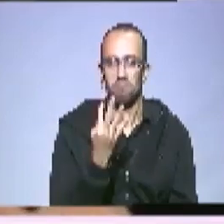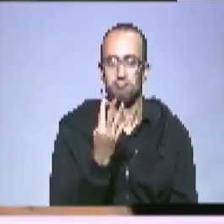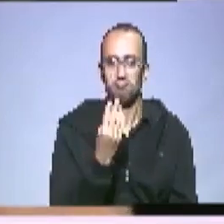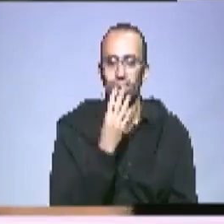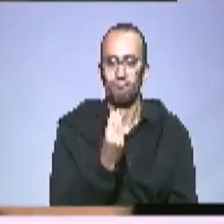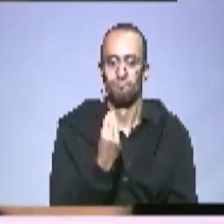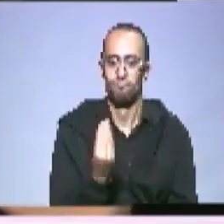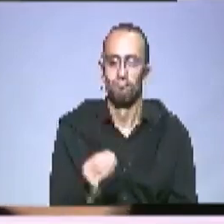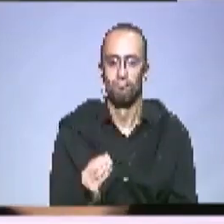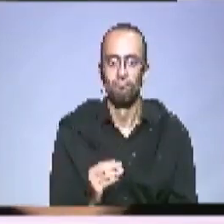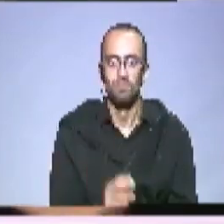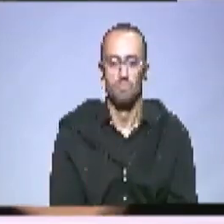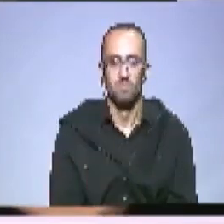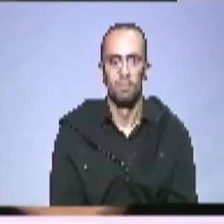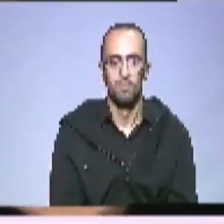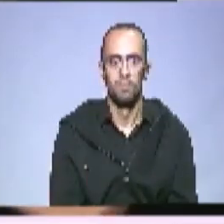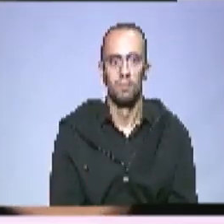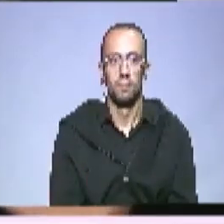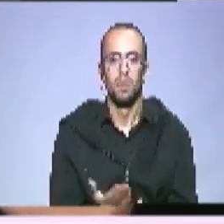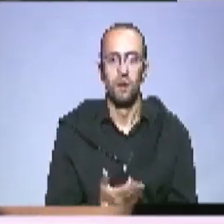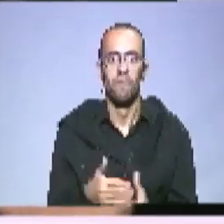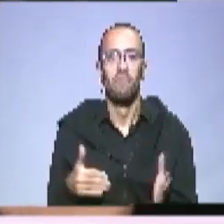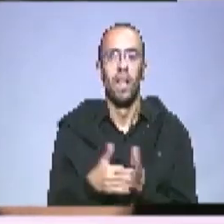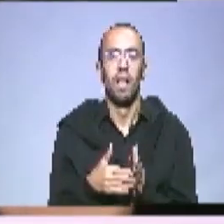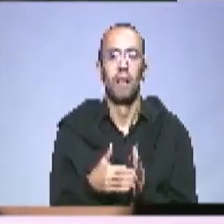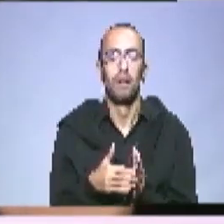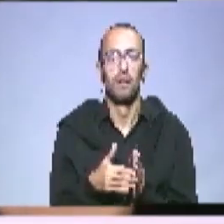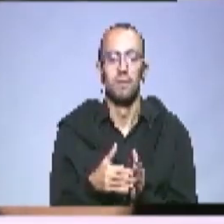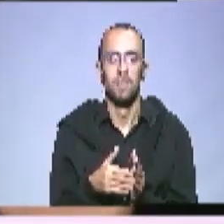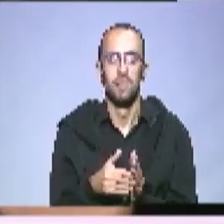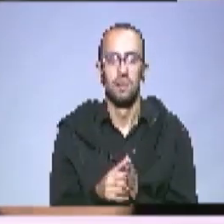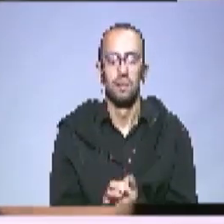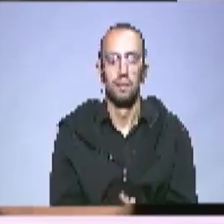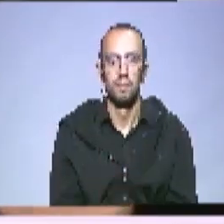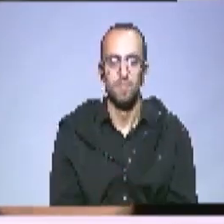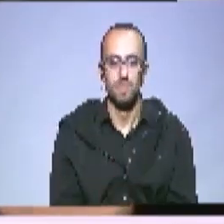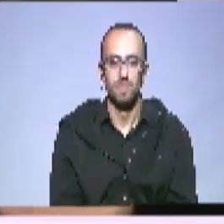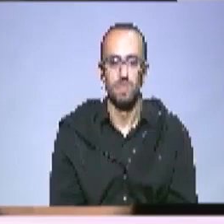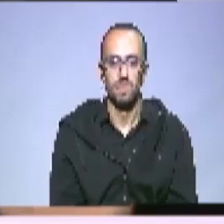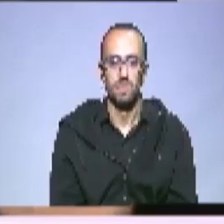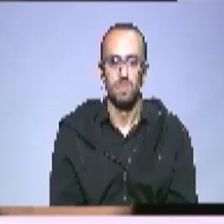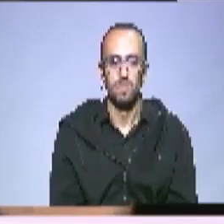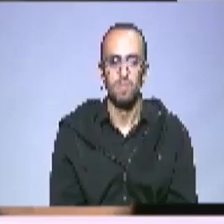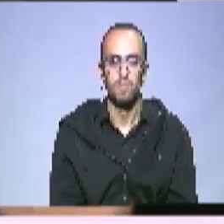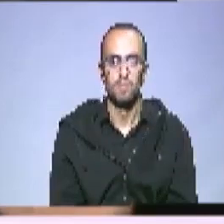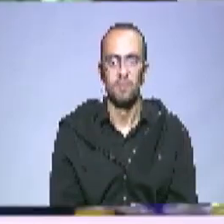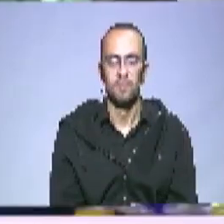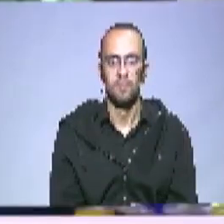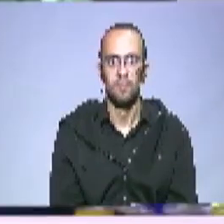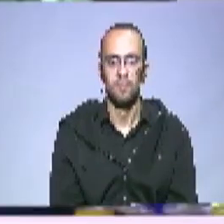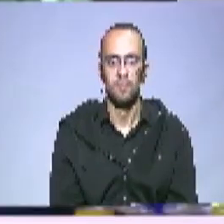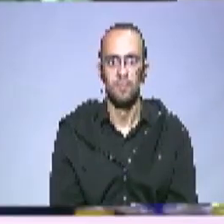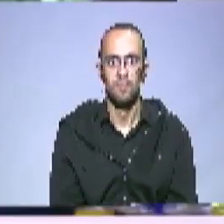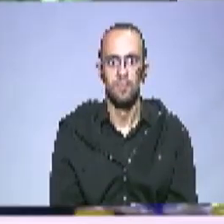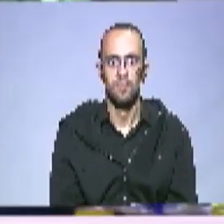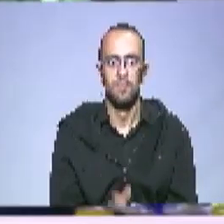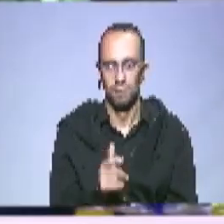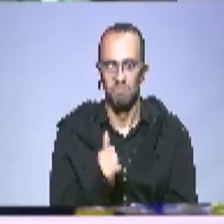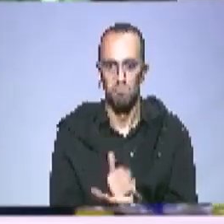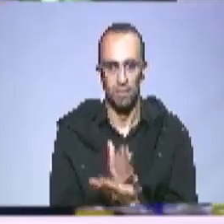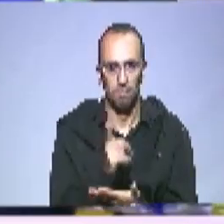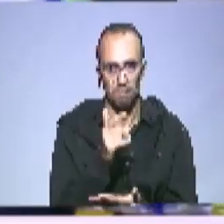حلوين عشان انا هسيب ايه شوية كده لل لل حاطط البصل دلوقتي للفطيرة. ايه البصل ده؟